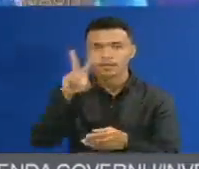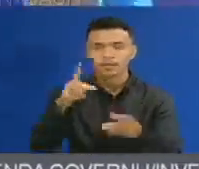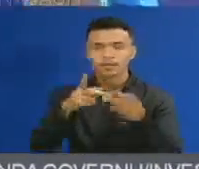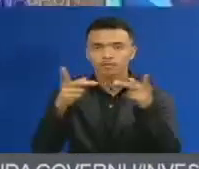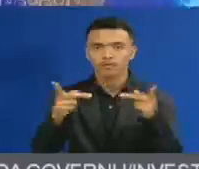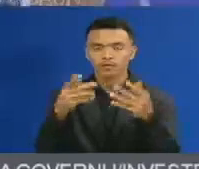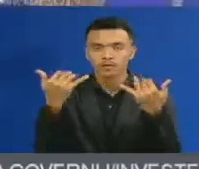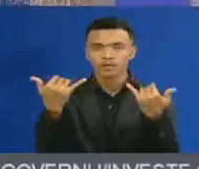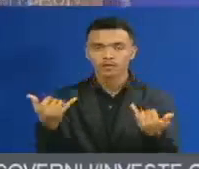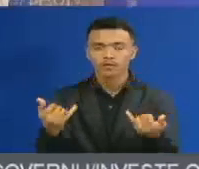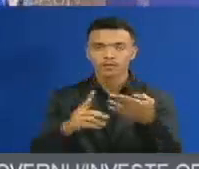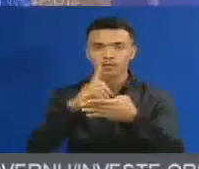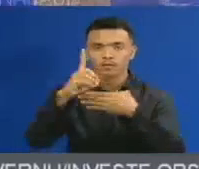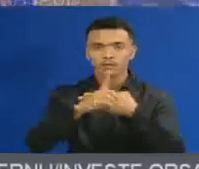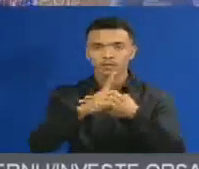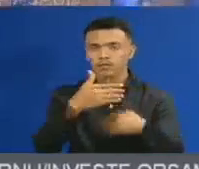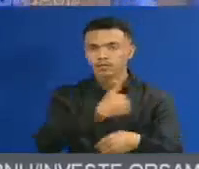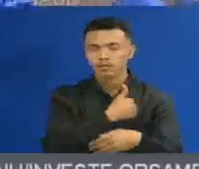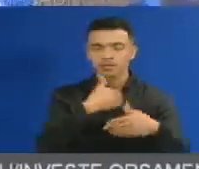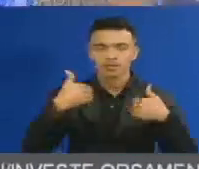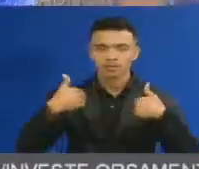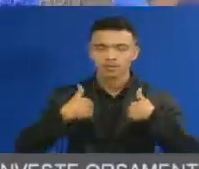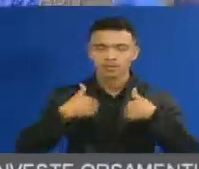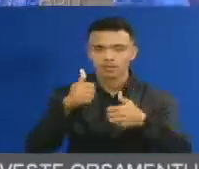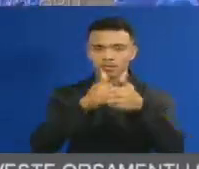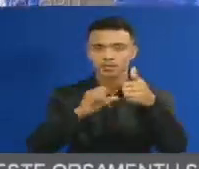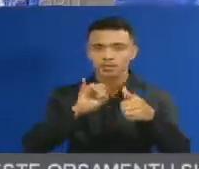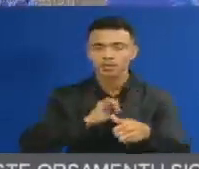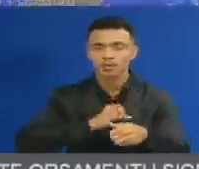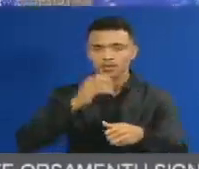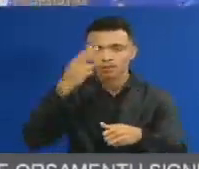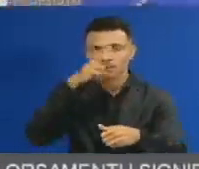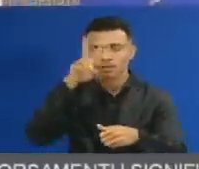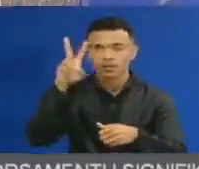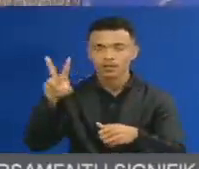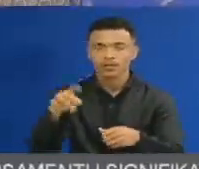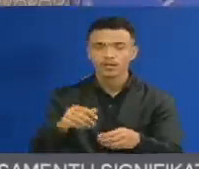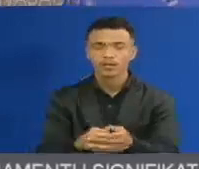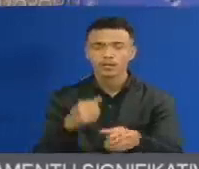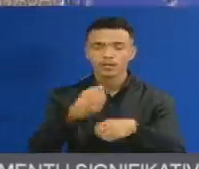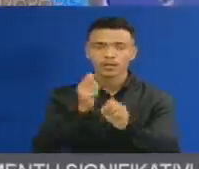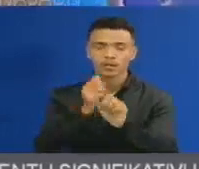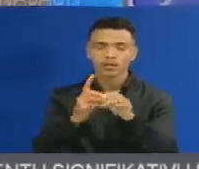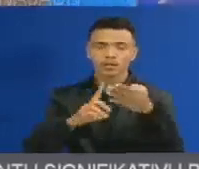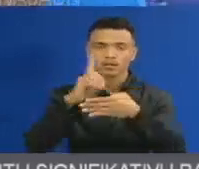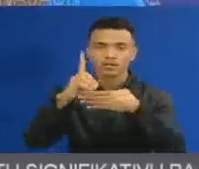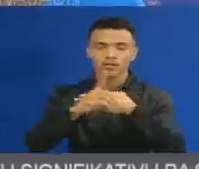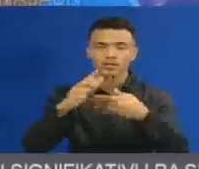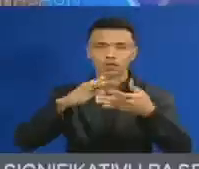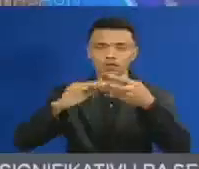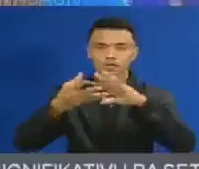agora desenvolve sidauk. Anta tu irahunya hanya opini awak ni. Tinsar hal monumen turma ya ne historiku ke rumah